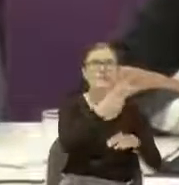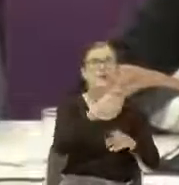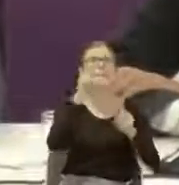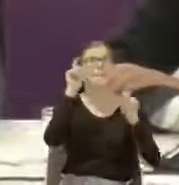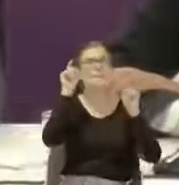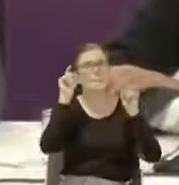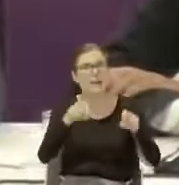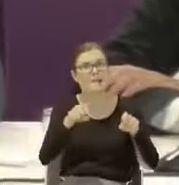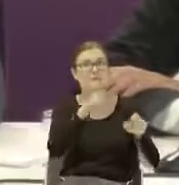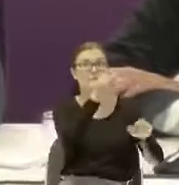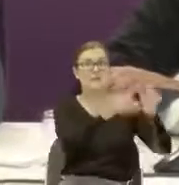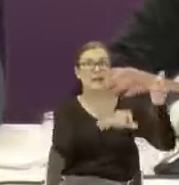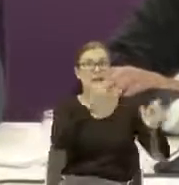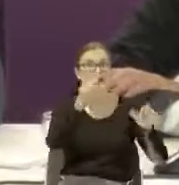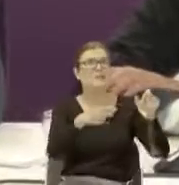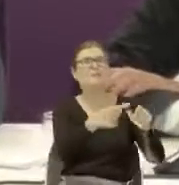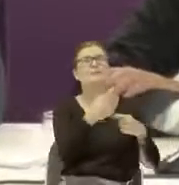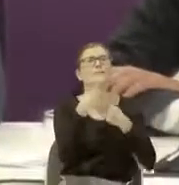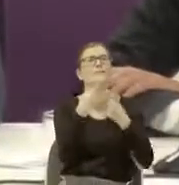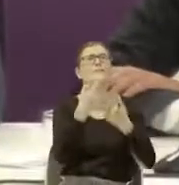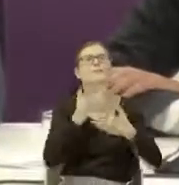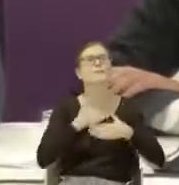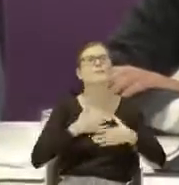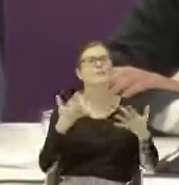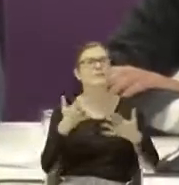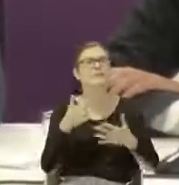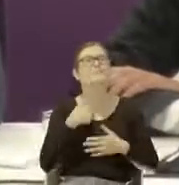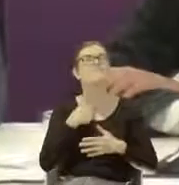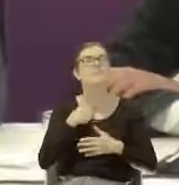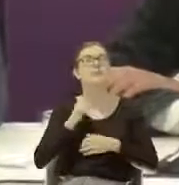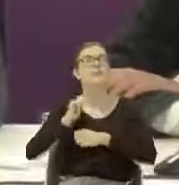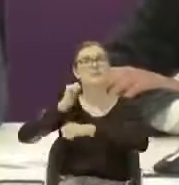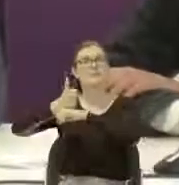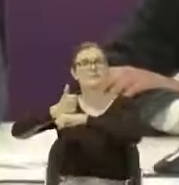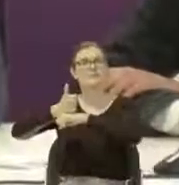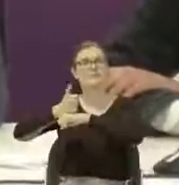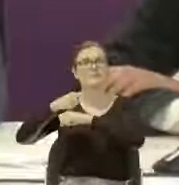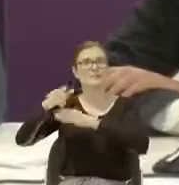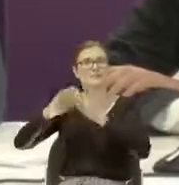les premiers secours des populations. Alors là,